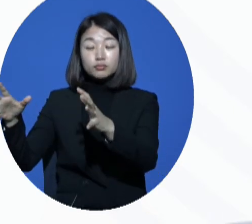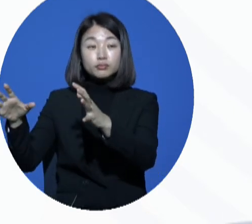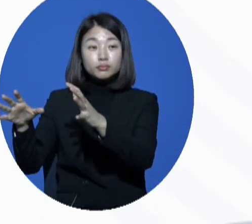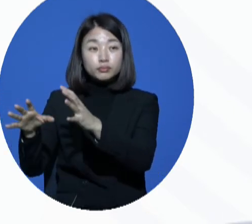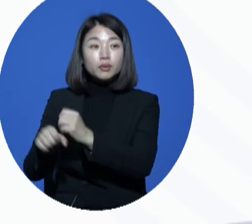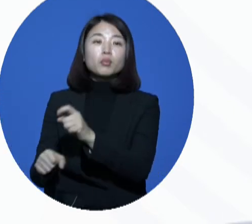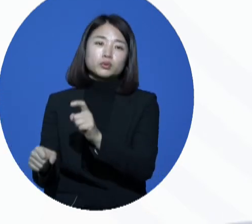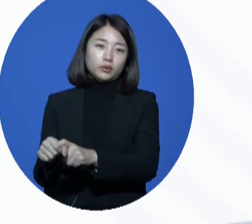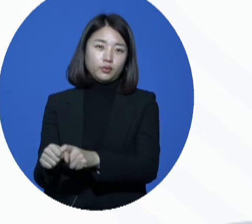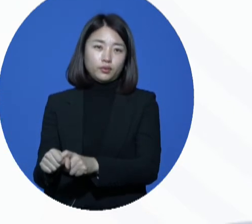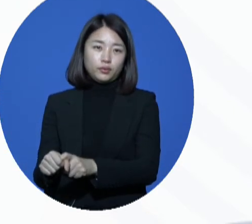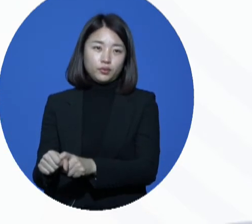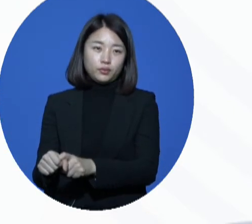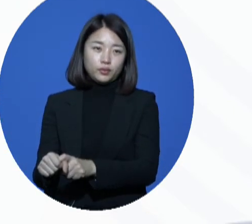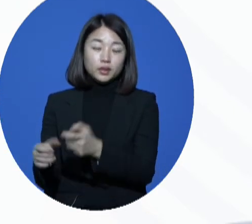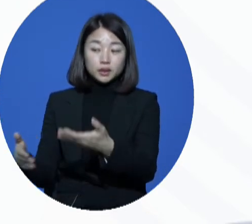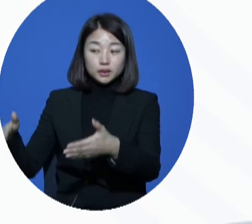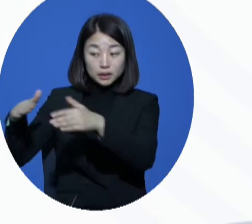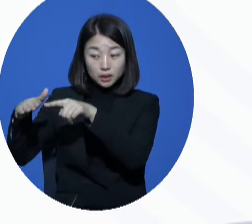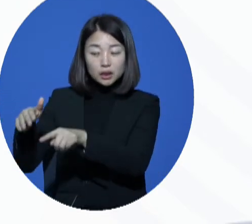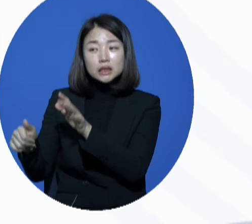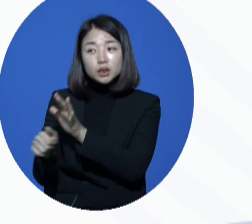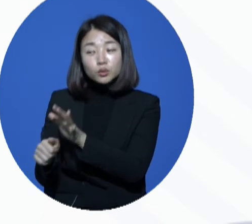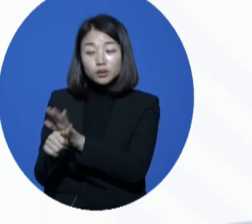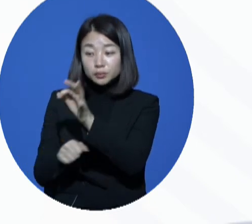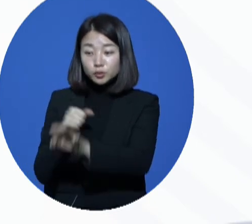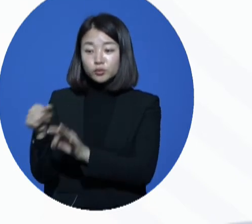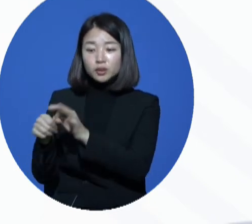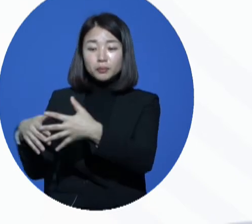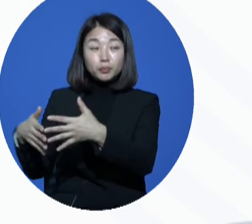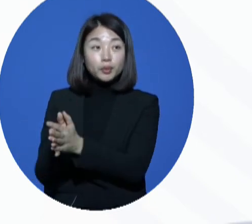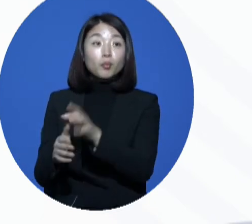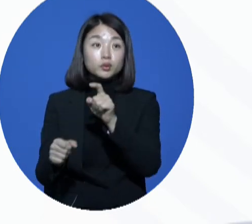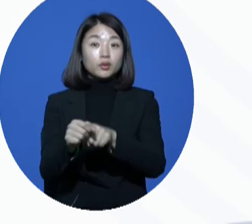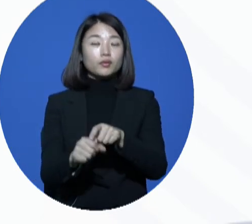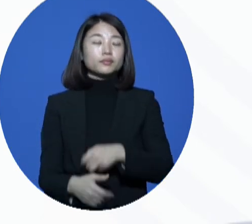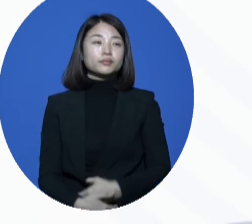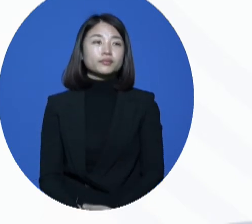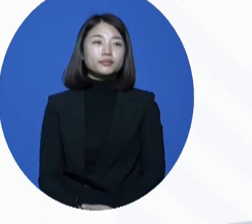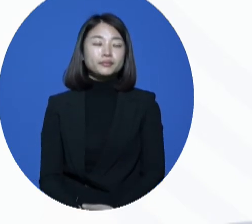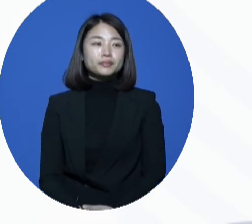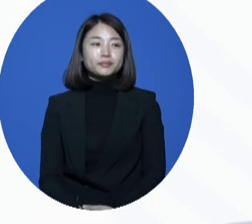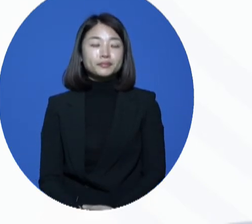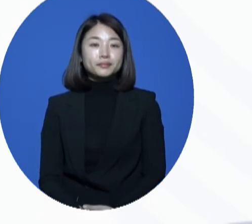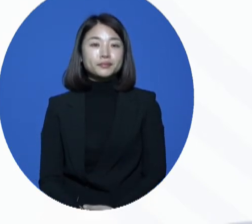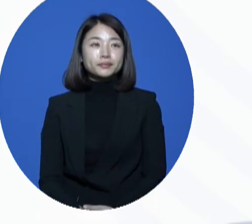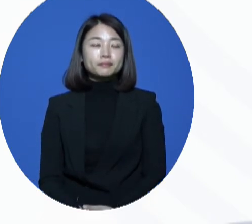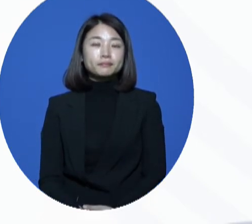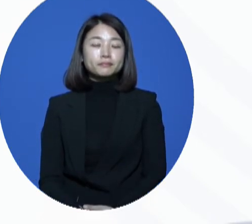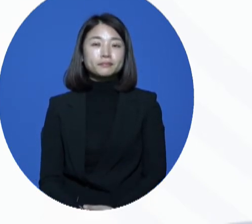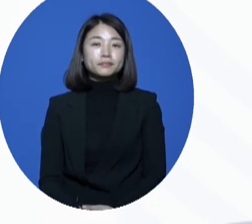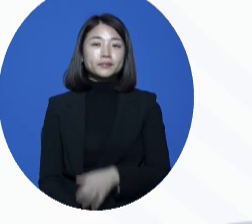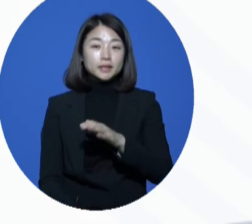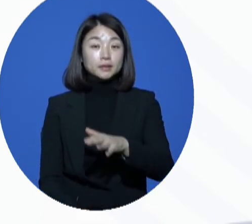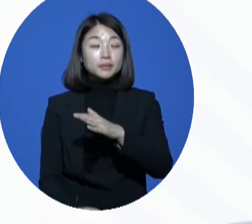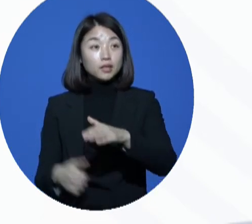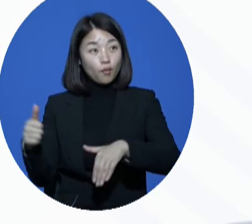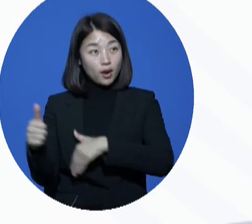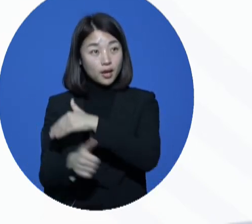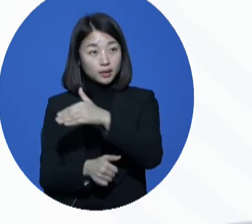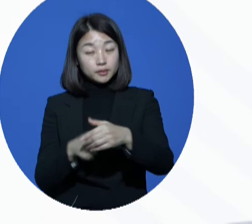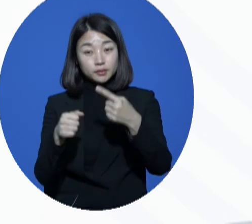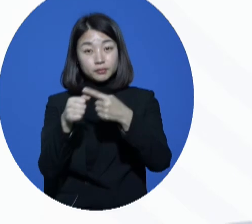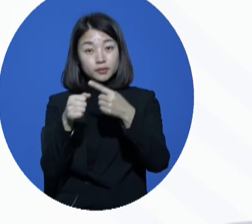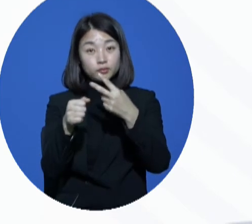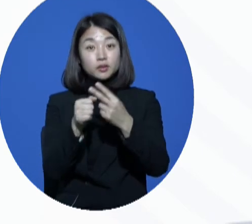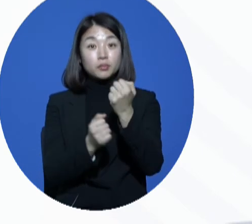시설을 지원하는 내용도 담고 있습니다. 다음으로는 탈시설 운동의 현안에 대해서 2가지만 쟁점을 제가